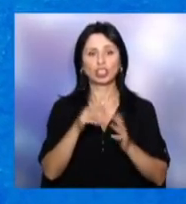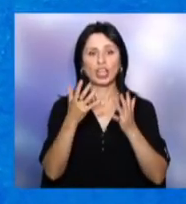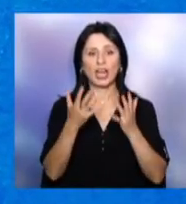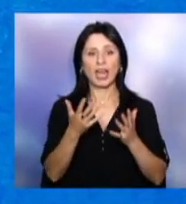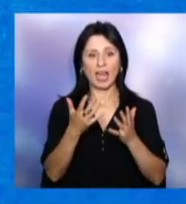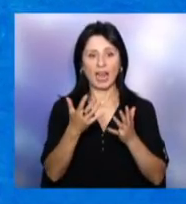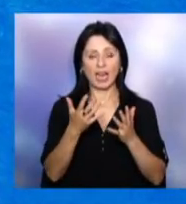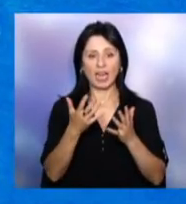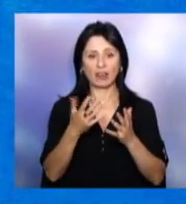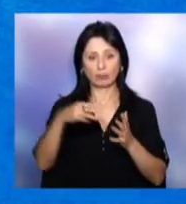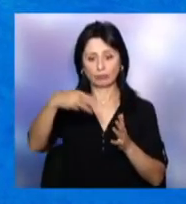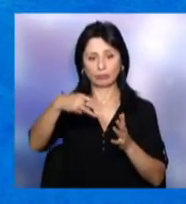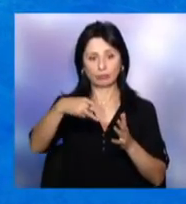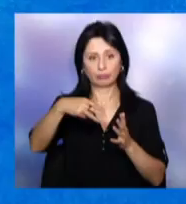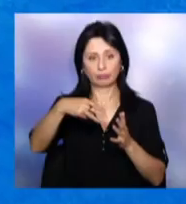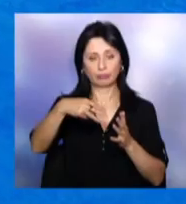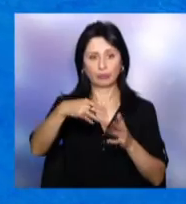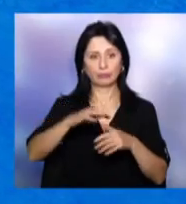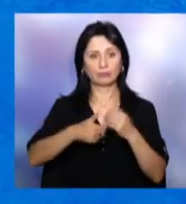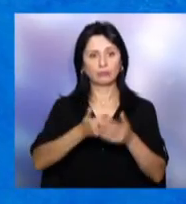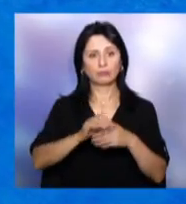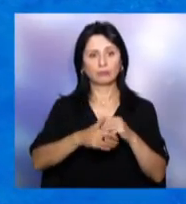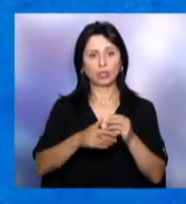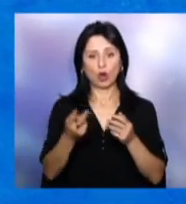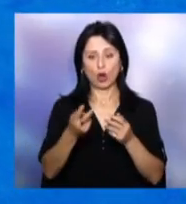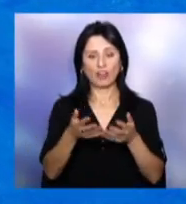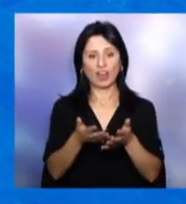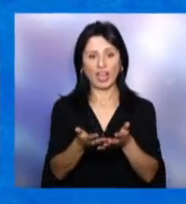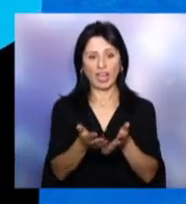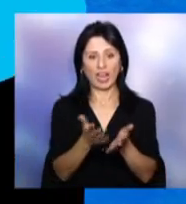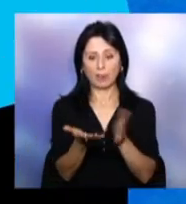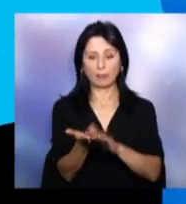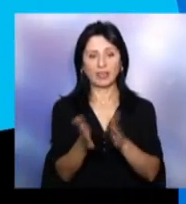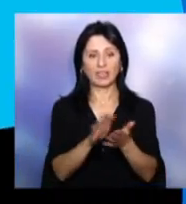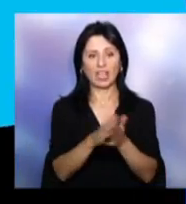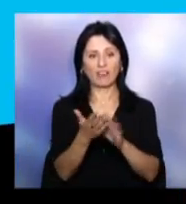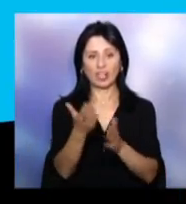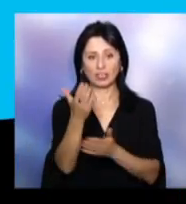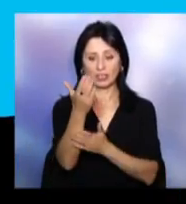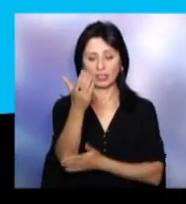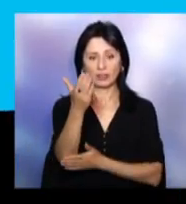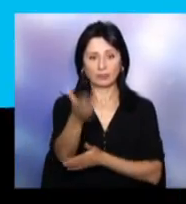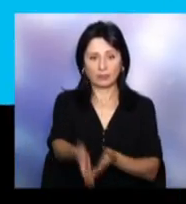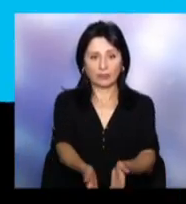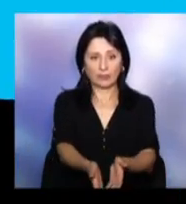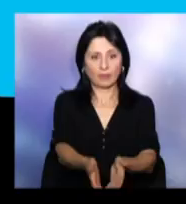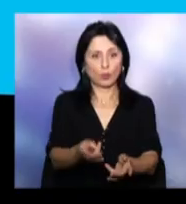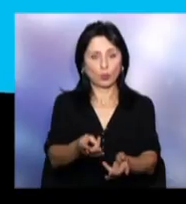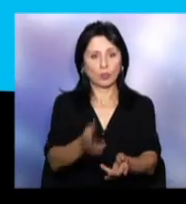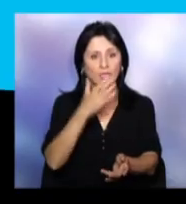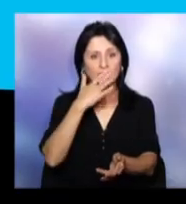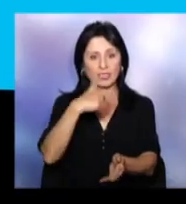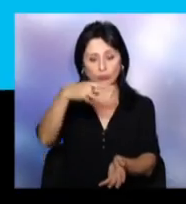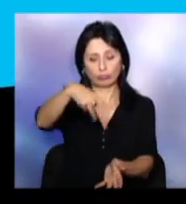ხელების პოზიცია ონკანთან ისე, რომ ორივე ხელის მტევანი იდაყვის დონის ქვემოთ აღმოჩნდეს.